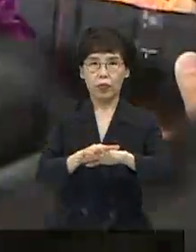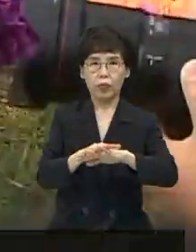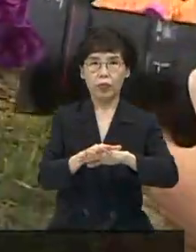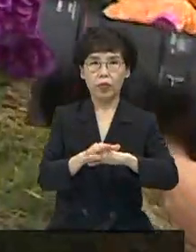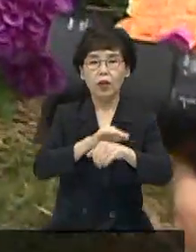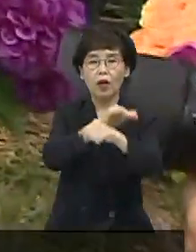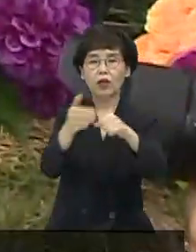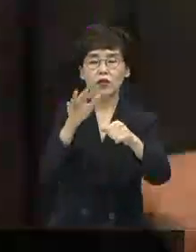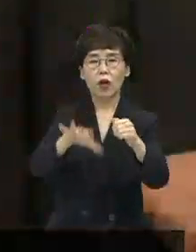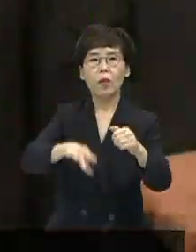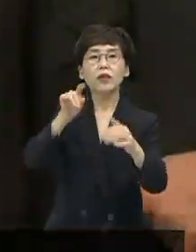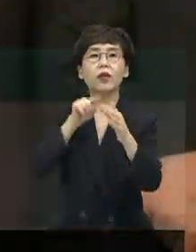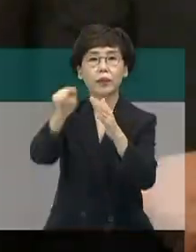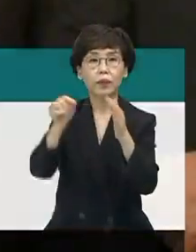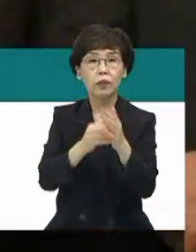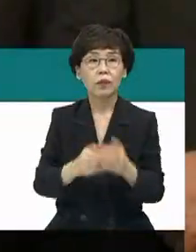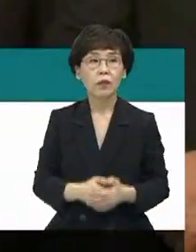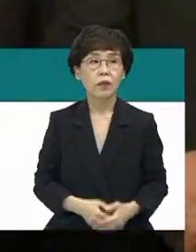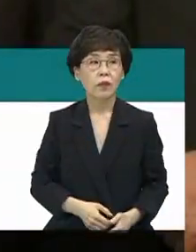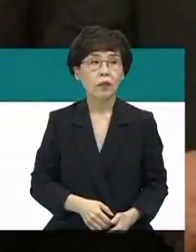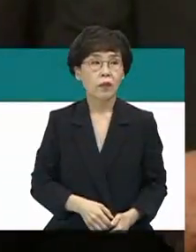먼저 찾았습니다. 모든 분께